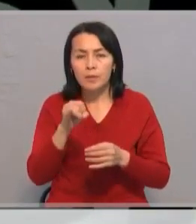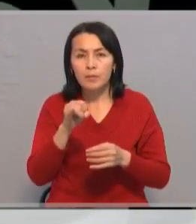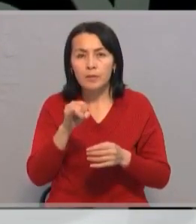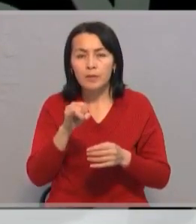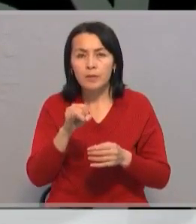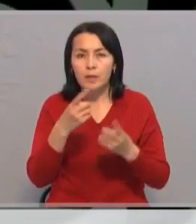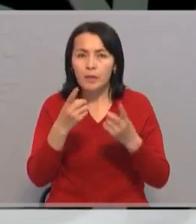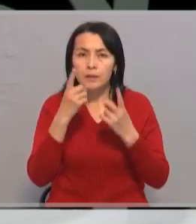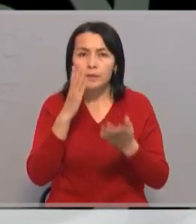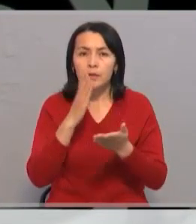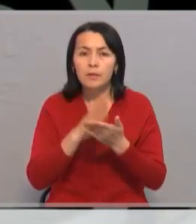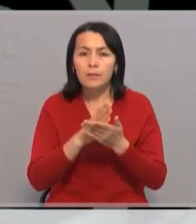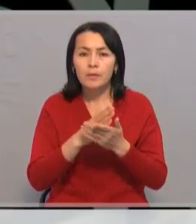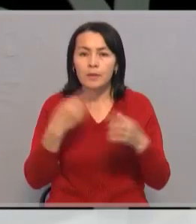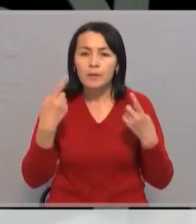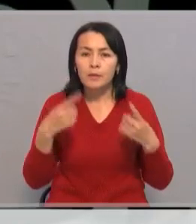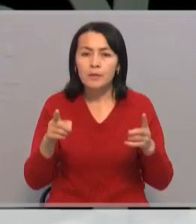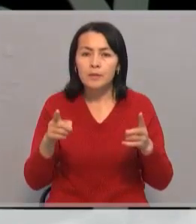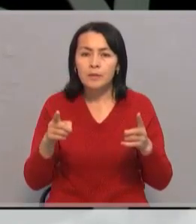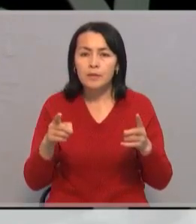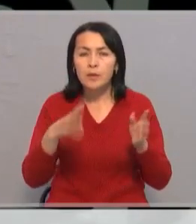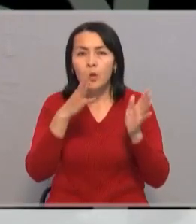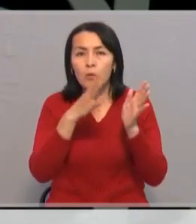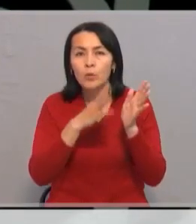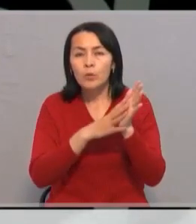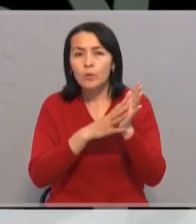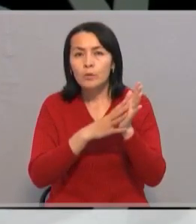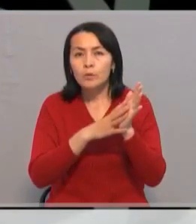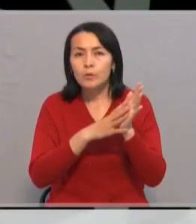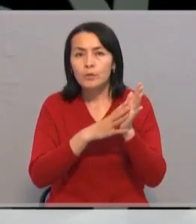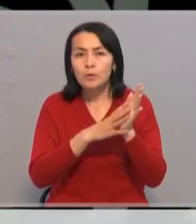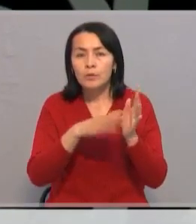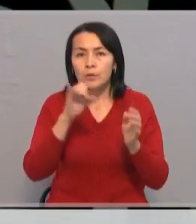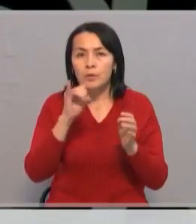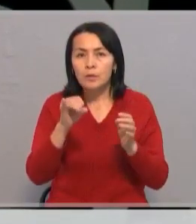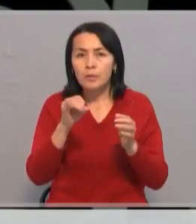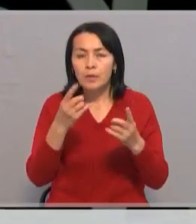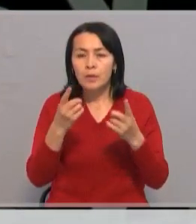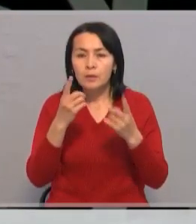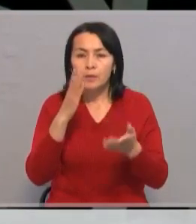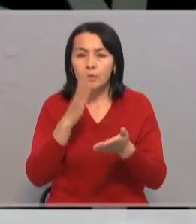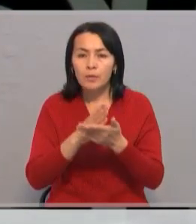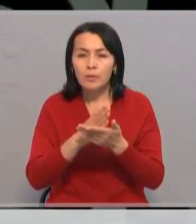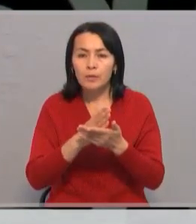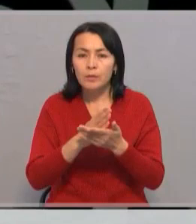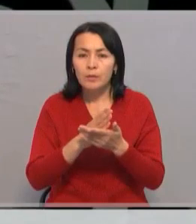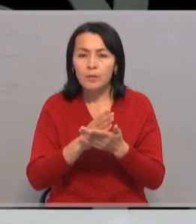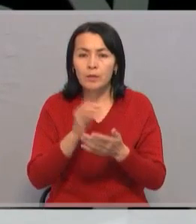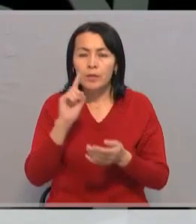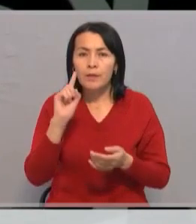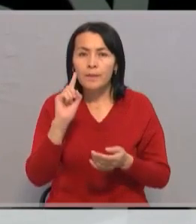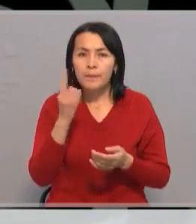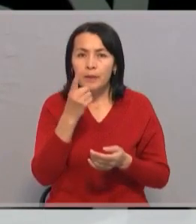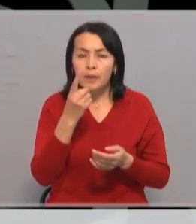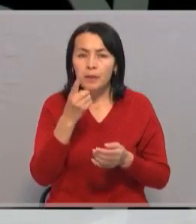болады. Керісінше, 9 жаман қасиеті болғанмен